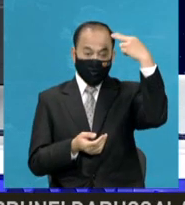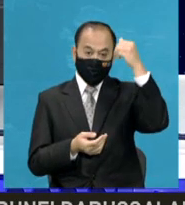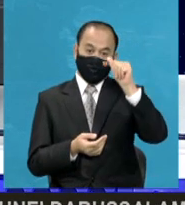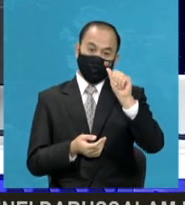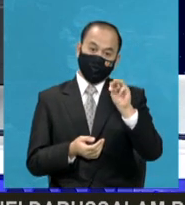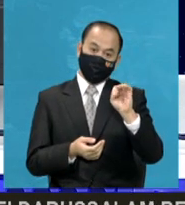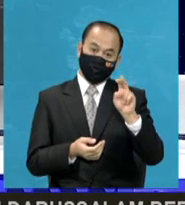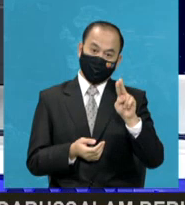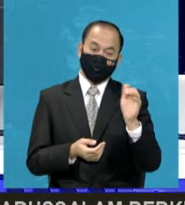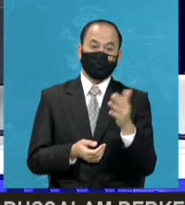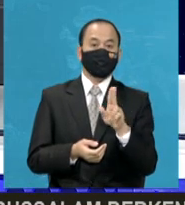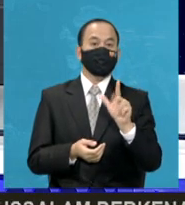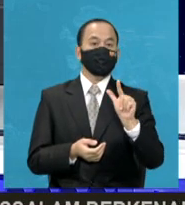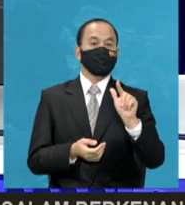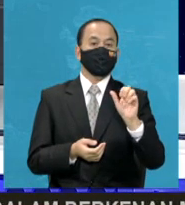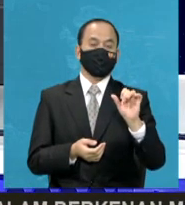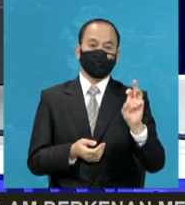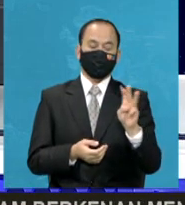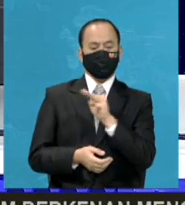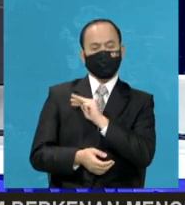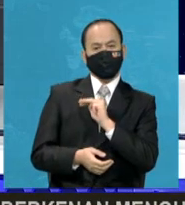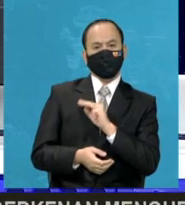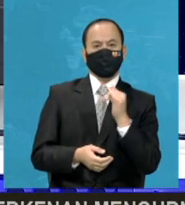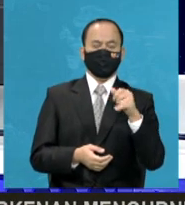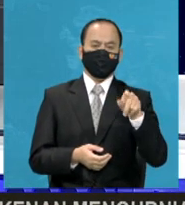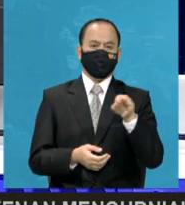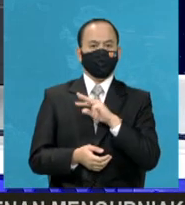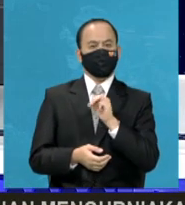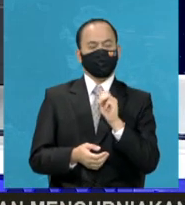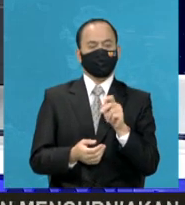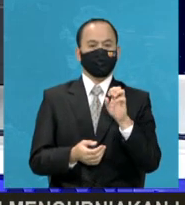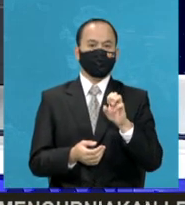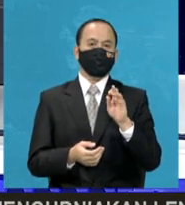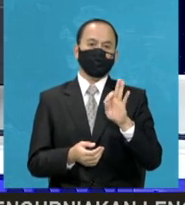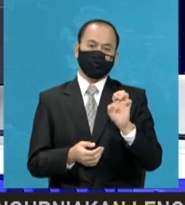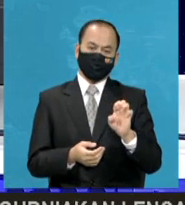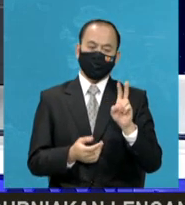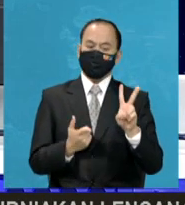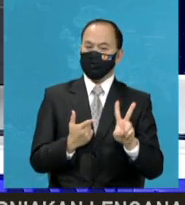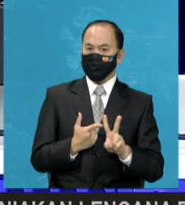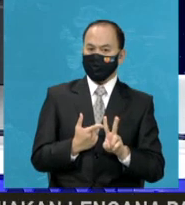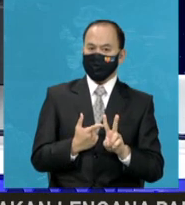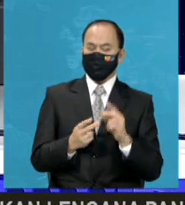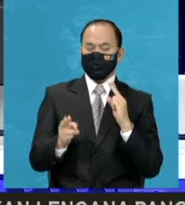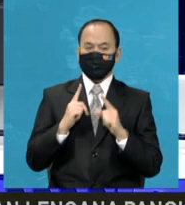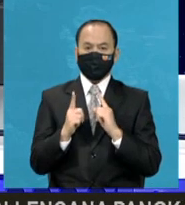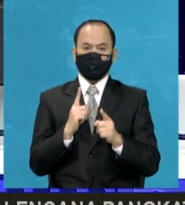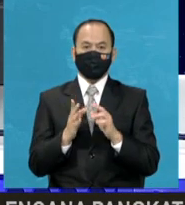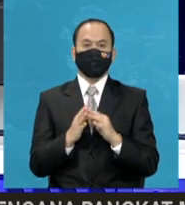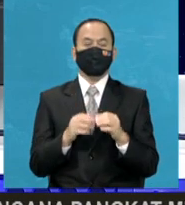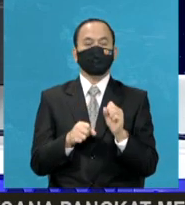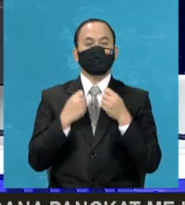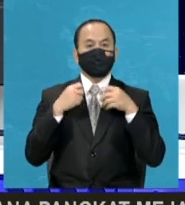Abdulloh menteri di jabatan Perdana Menteri dan menteri keuangan dan ekonomi kedua memaklumkan perkara itu presiden media